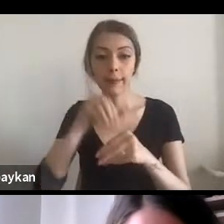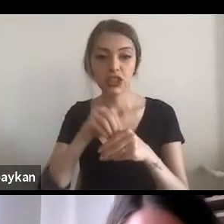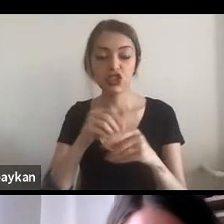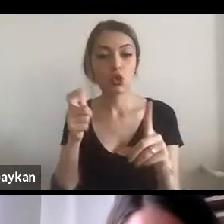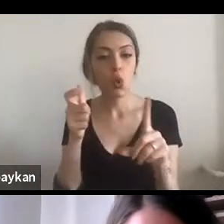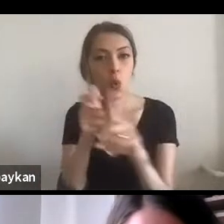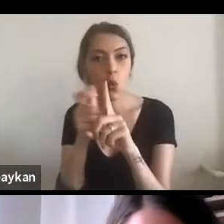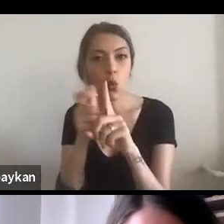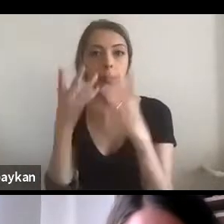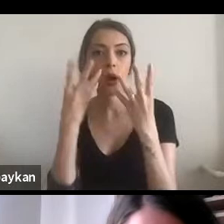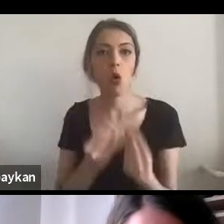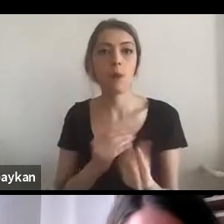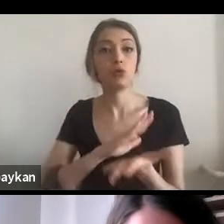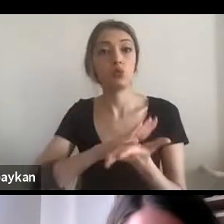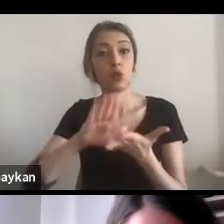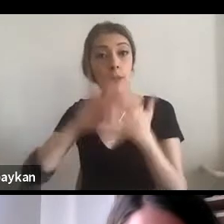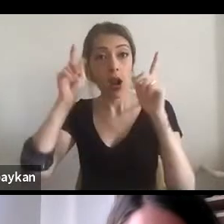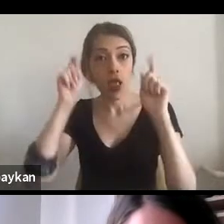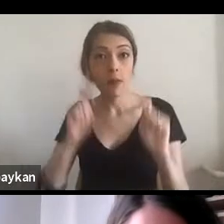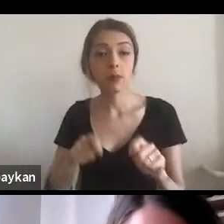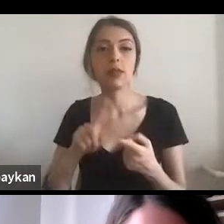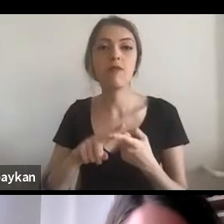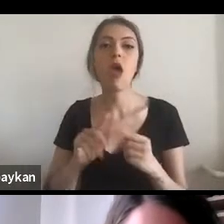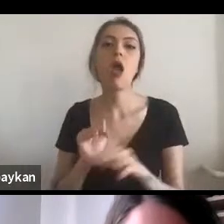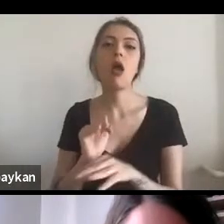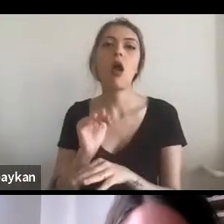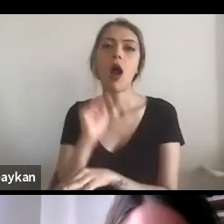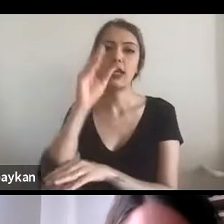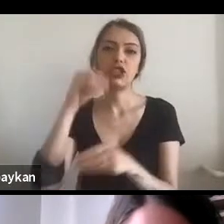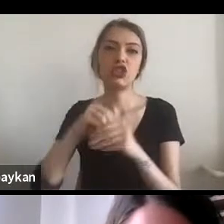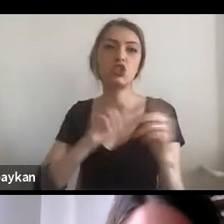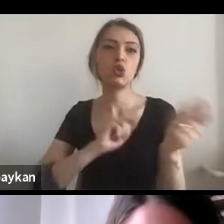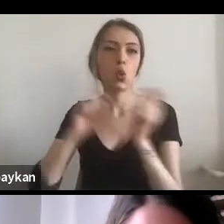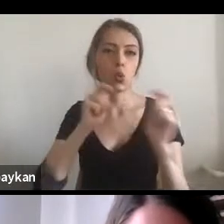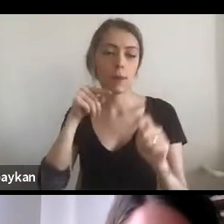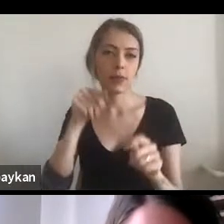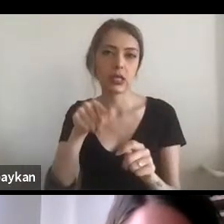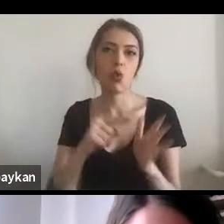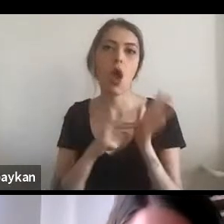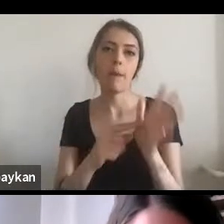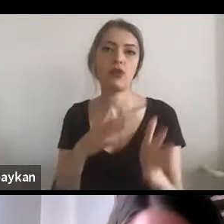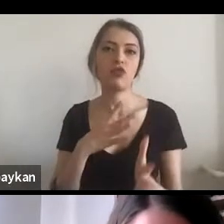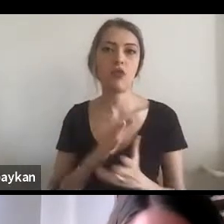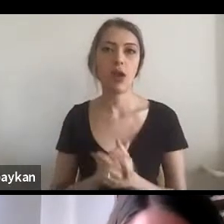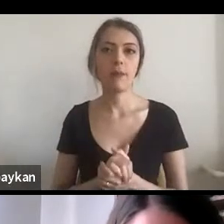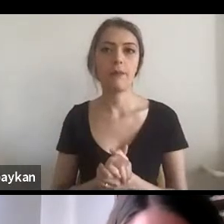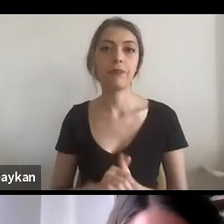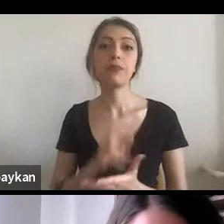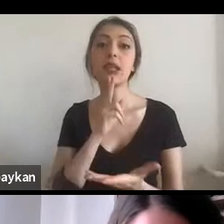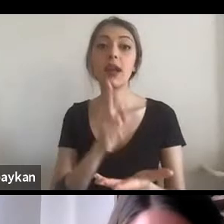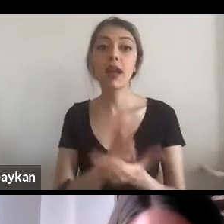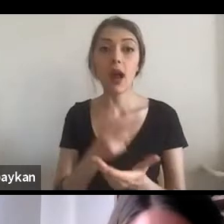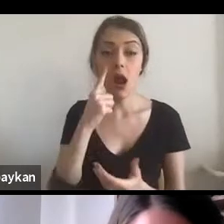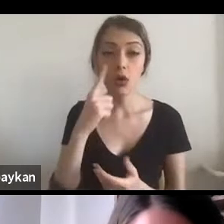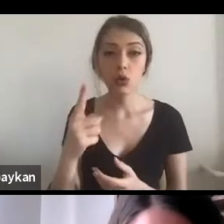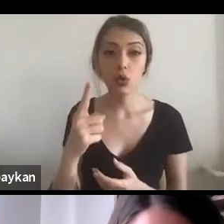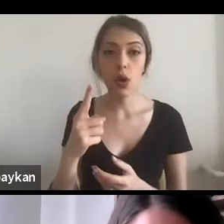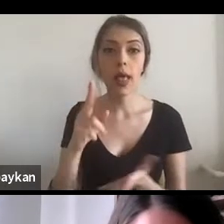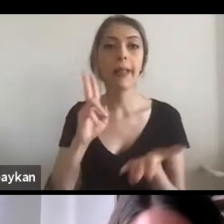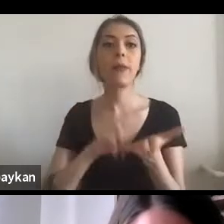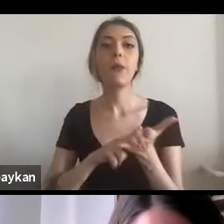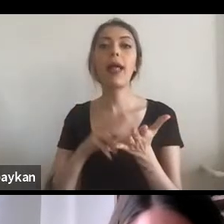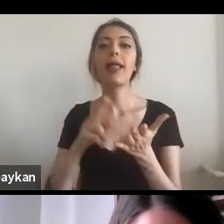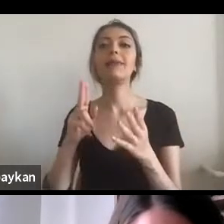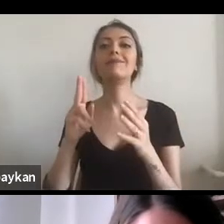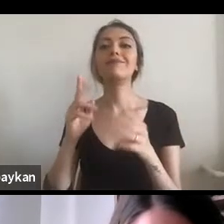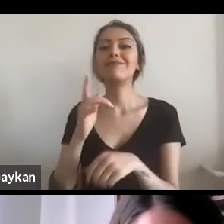tedbirlerin alınması, düzenlemelerin yapılması ve hayata geçirilmesidir. Kararlar doğrultusunda üye devletlerin hareket edip